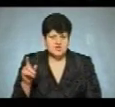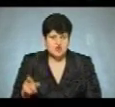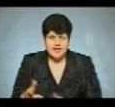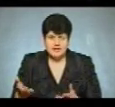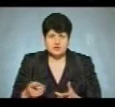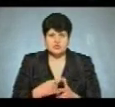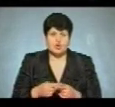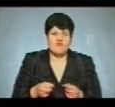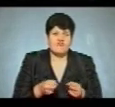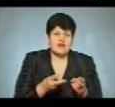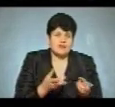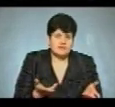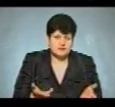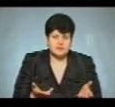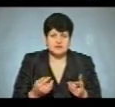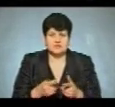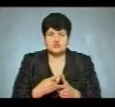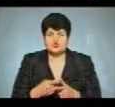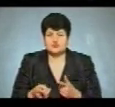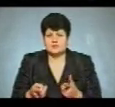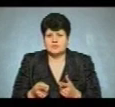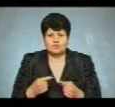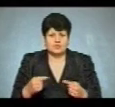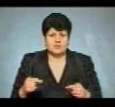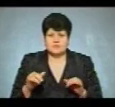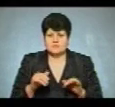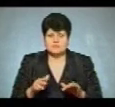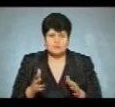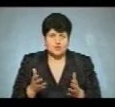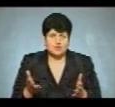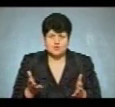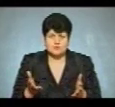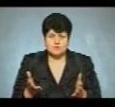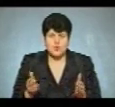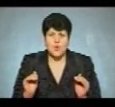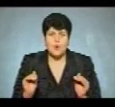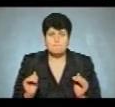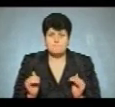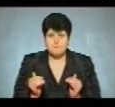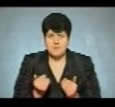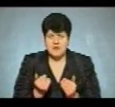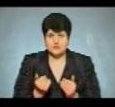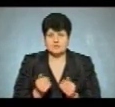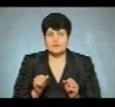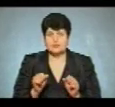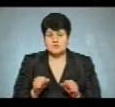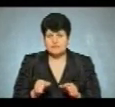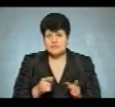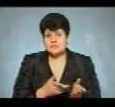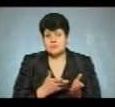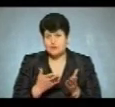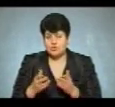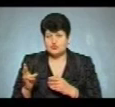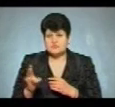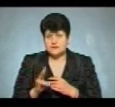якось вигнати, чи якимось будь-яким способом обмежити йому можливості. Вони запрошують